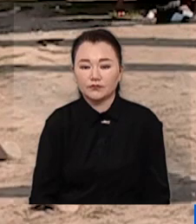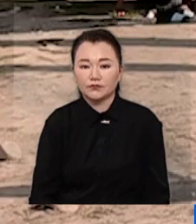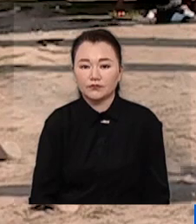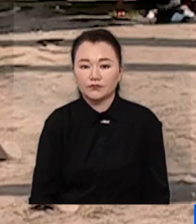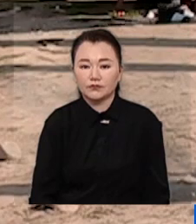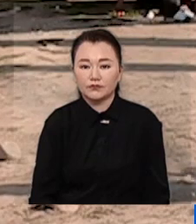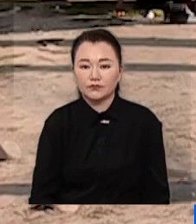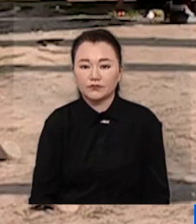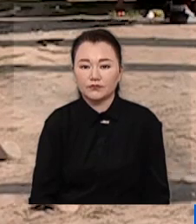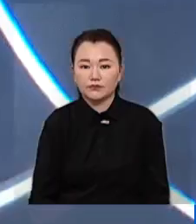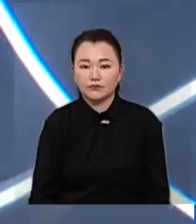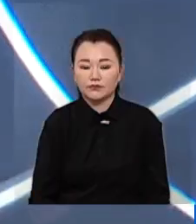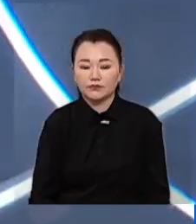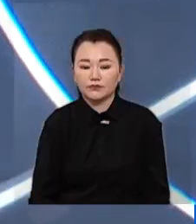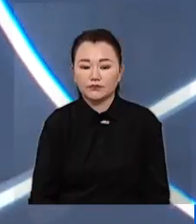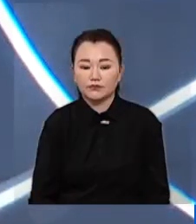Информбюро, Шымкент.